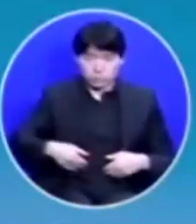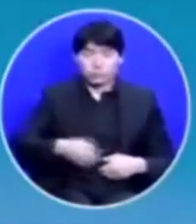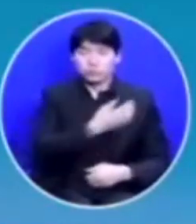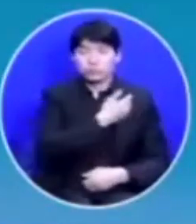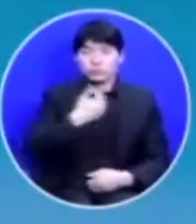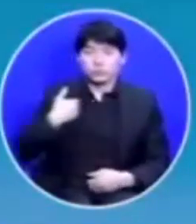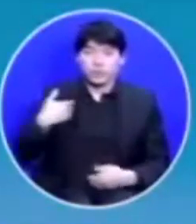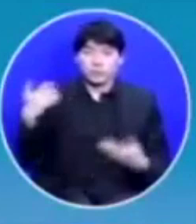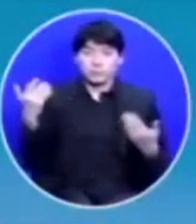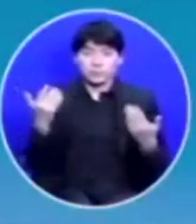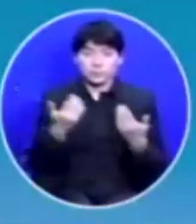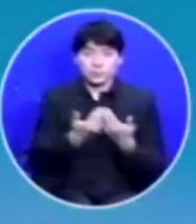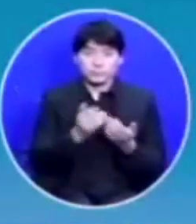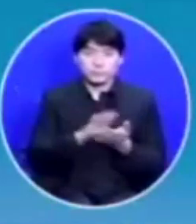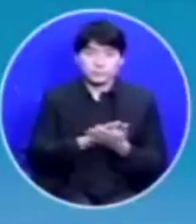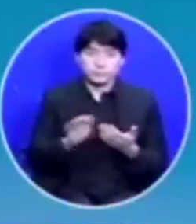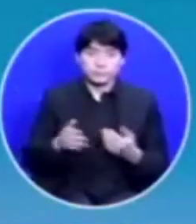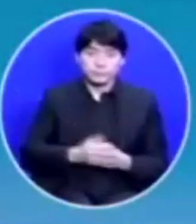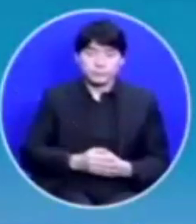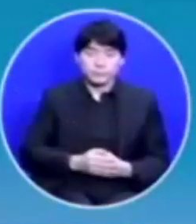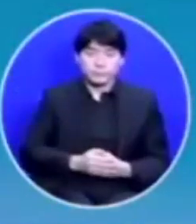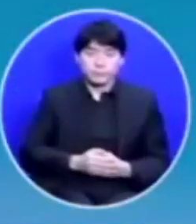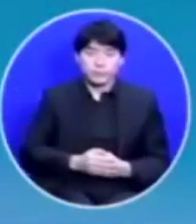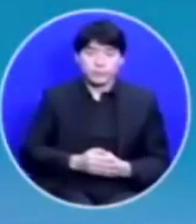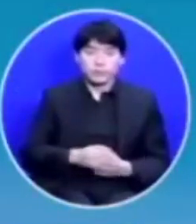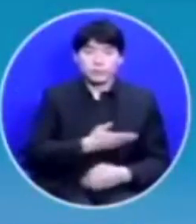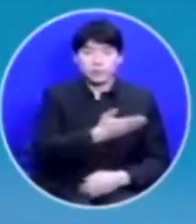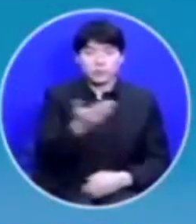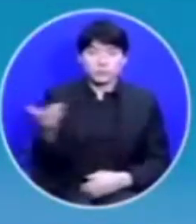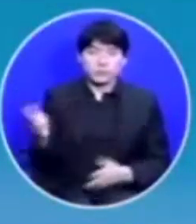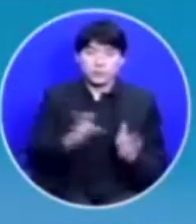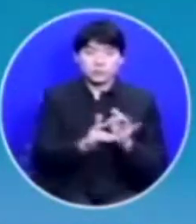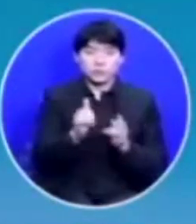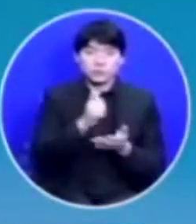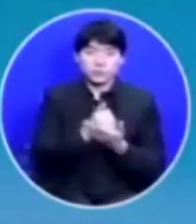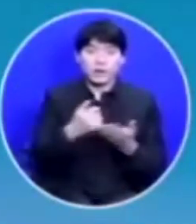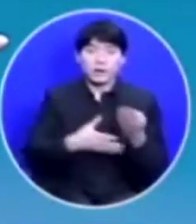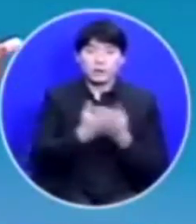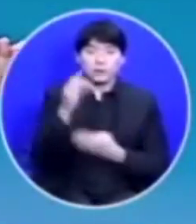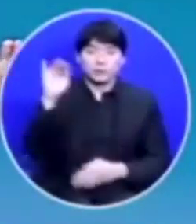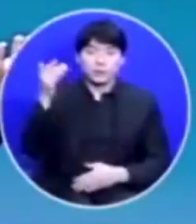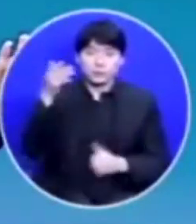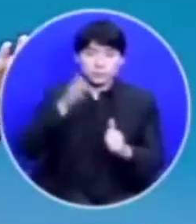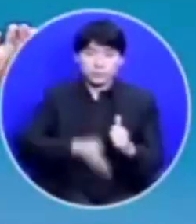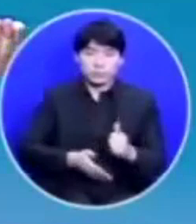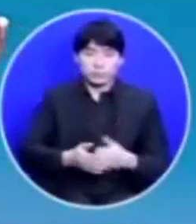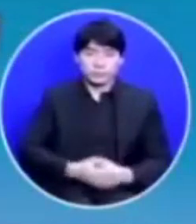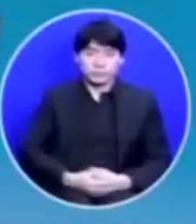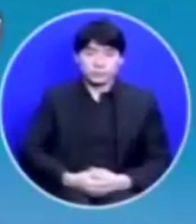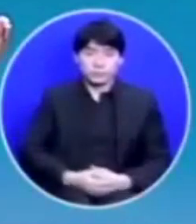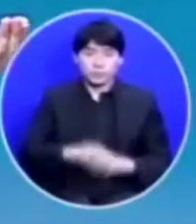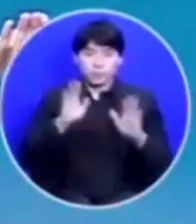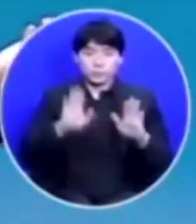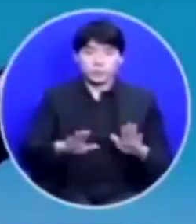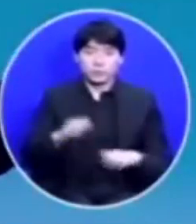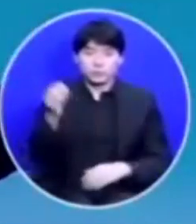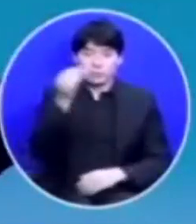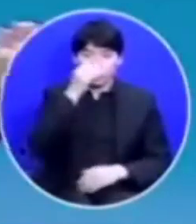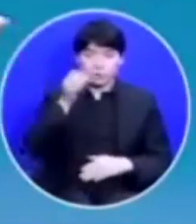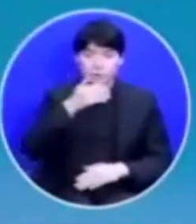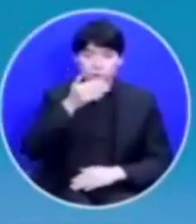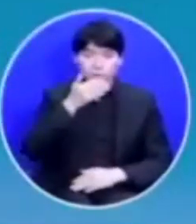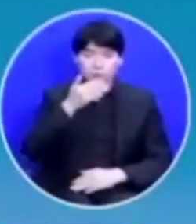여러분의 자녀들을 길 길을 원하십니다 여러분들은 예수님과 하나 되시기 말한 오늘 성찬은 주여